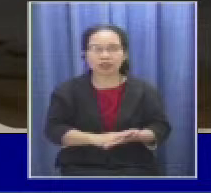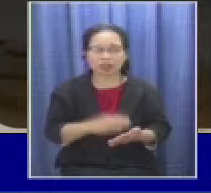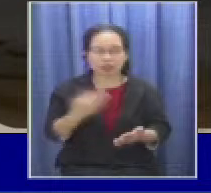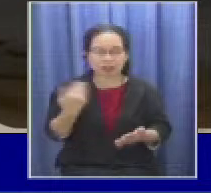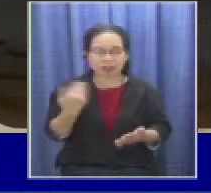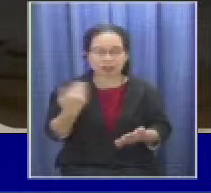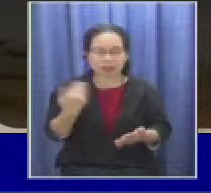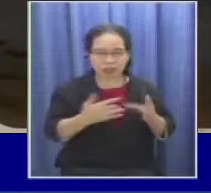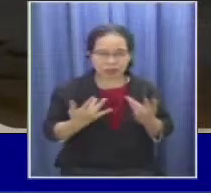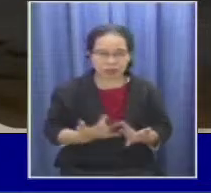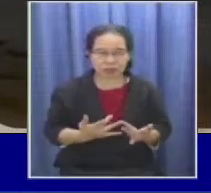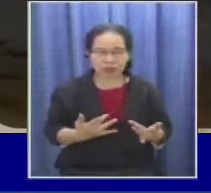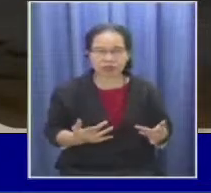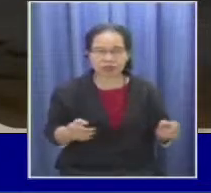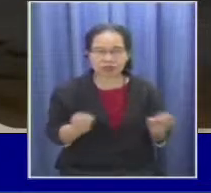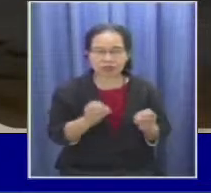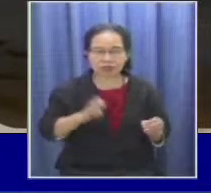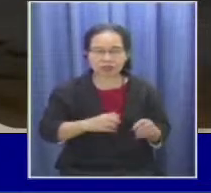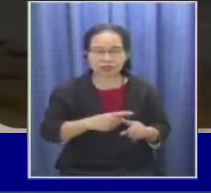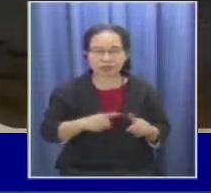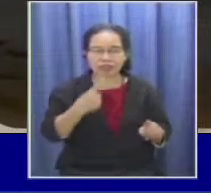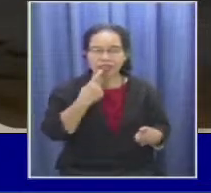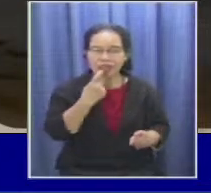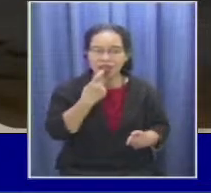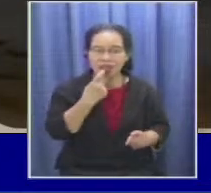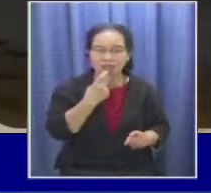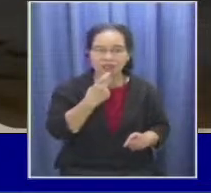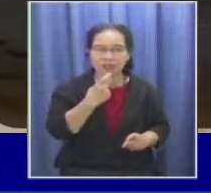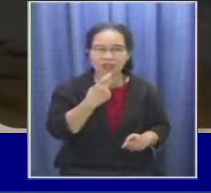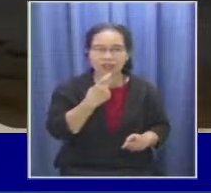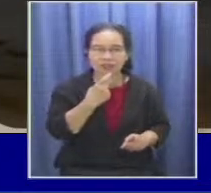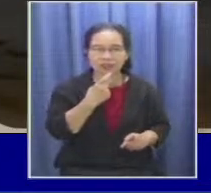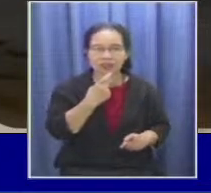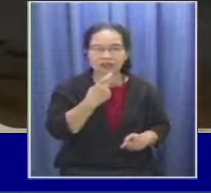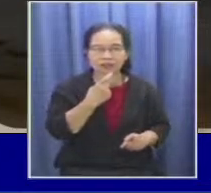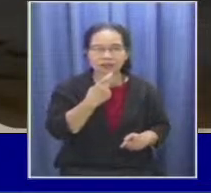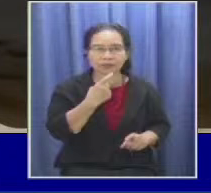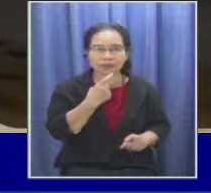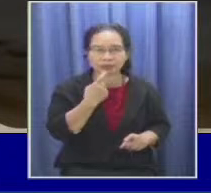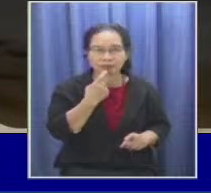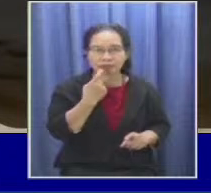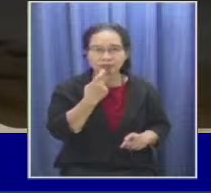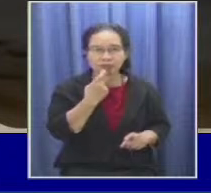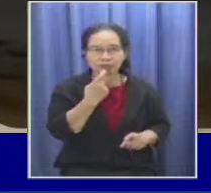na takyerama enso ye oja takyerama ye wiase bi wo ye na